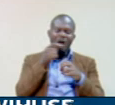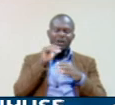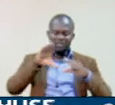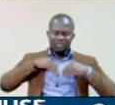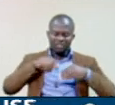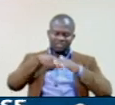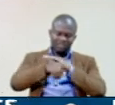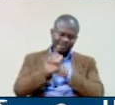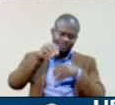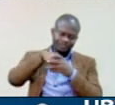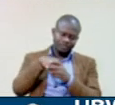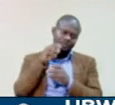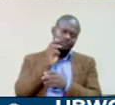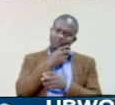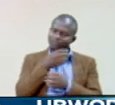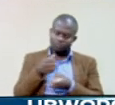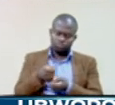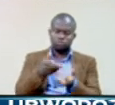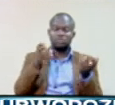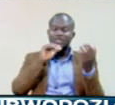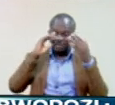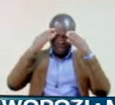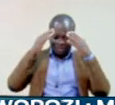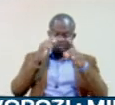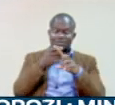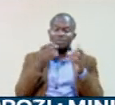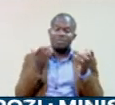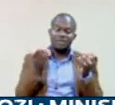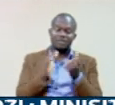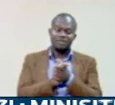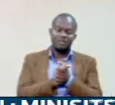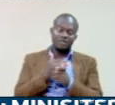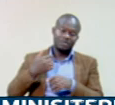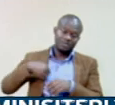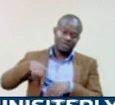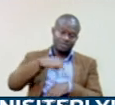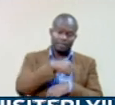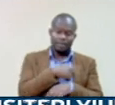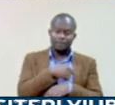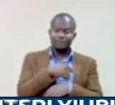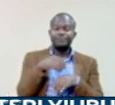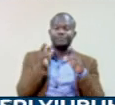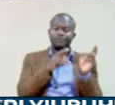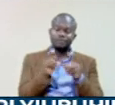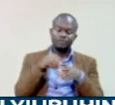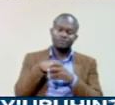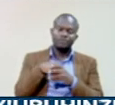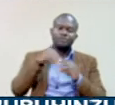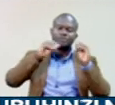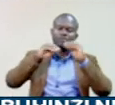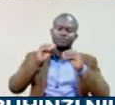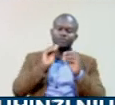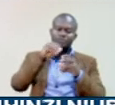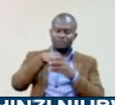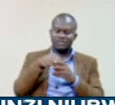mazi hanyuma bakabuteramo ntituzi ngo turukaha twebwe n'ubundi umusaruro urimo